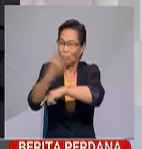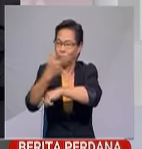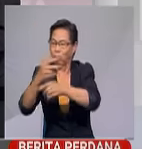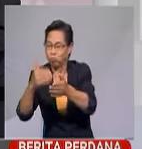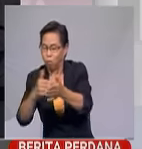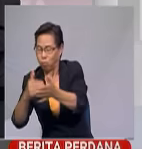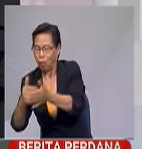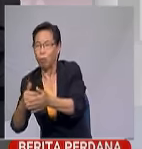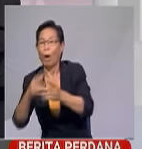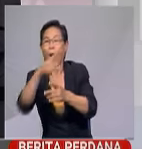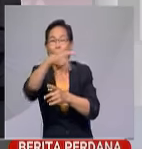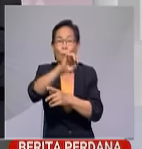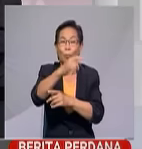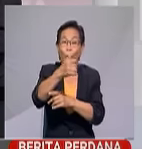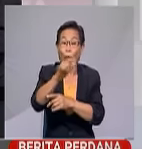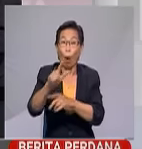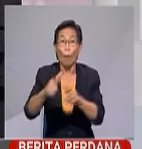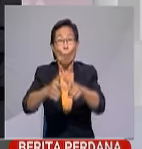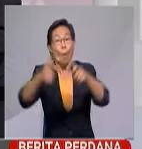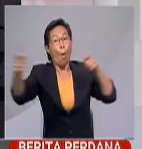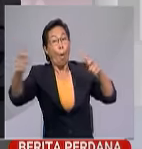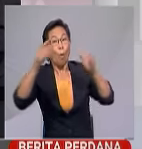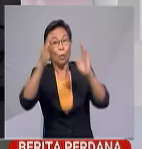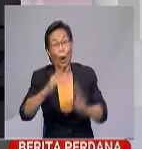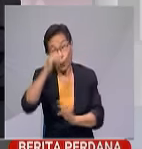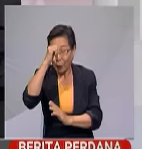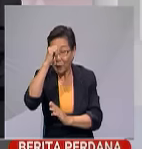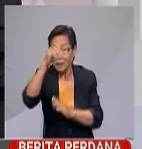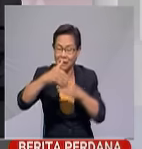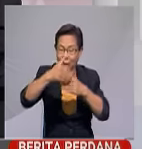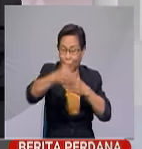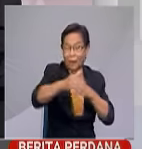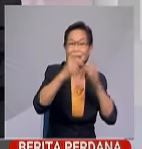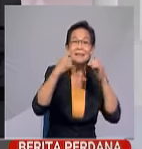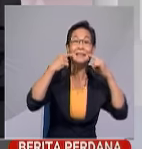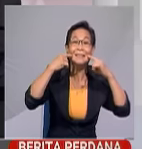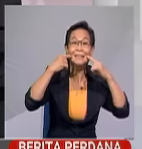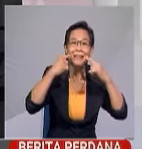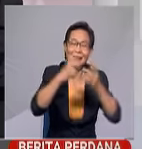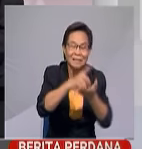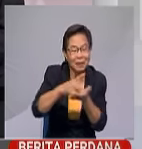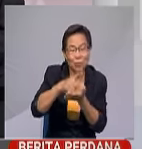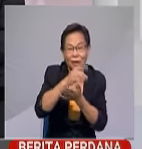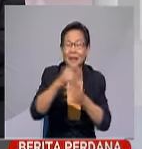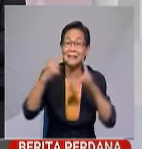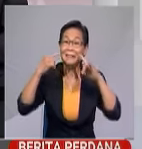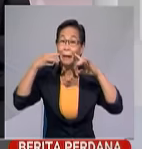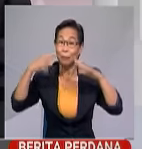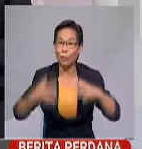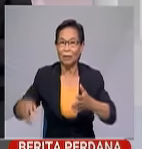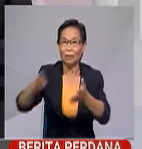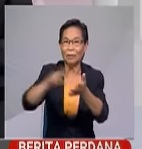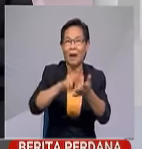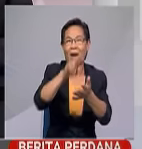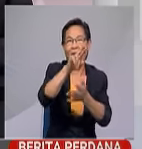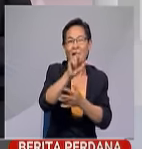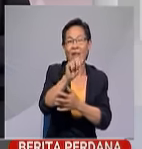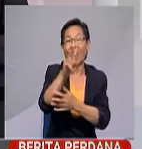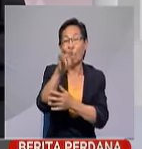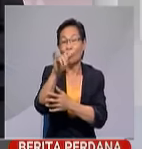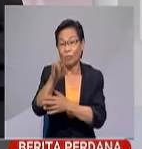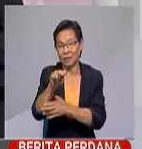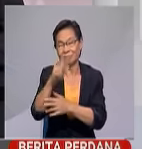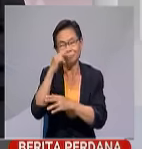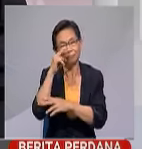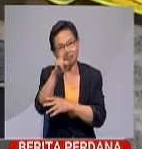Ya, Ponggal merupakan sambutan terbesar kaum India selepas sambutan Deepavali dan Thai Puzam. Laporan Ravindran Samugam.